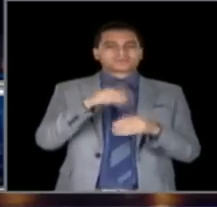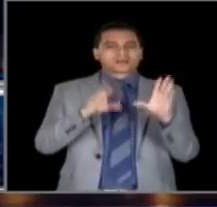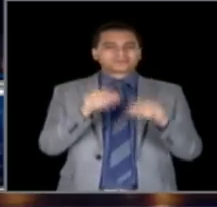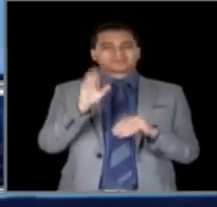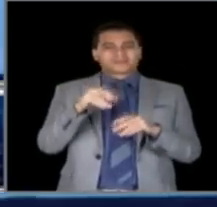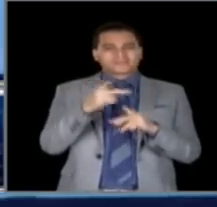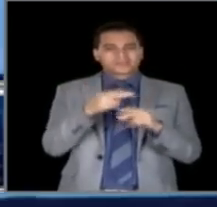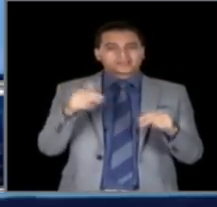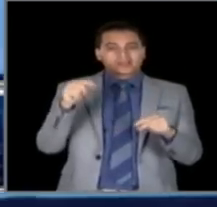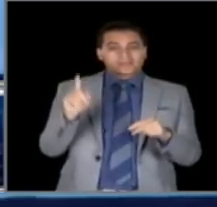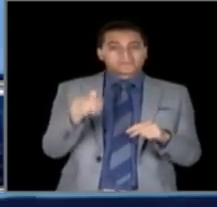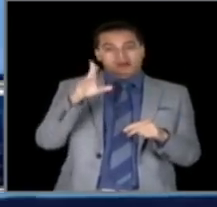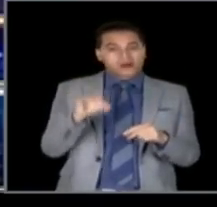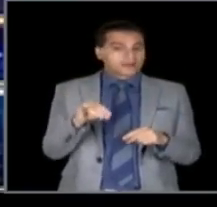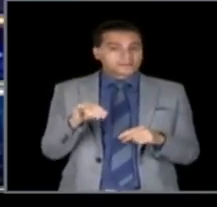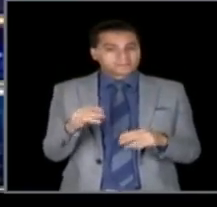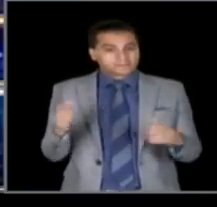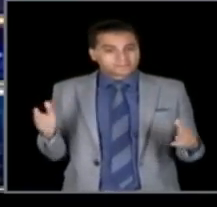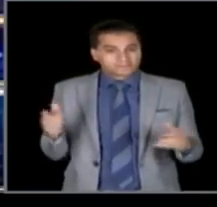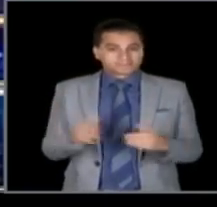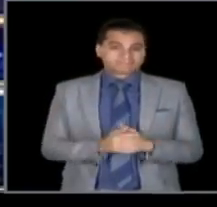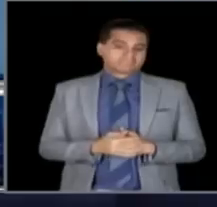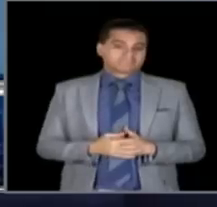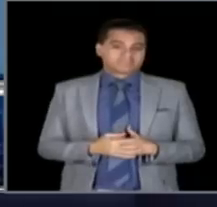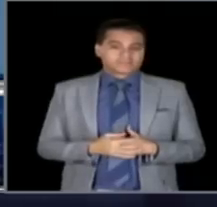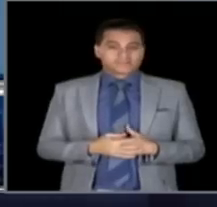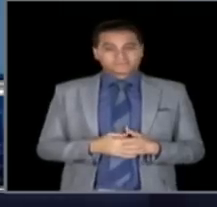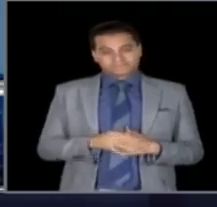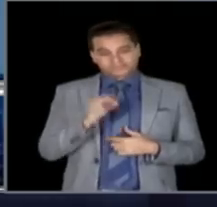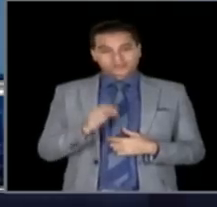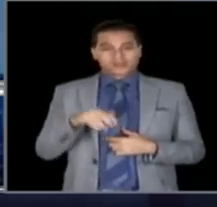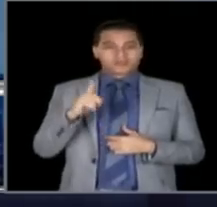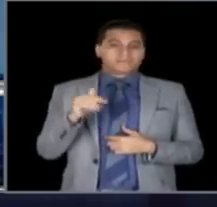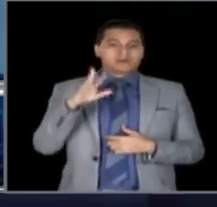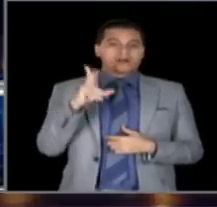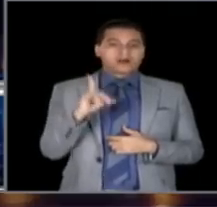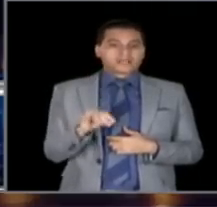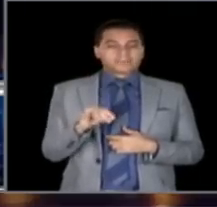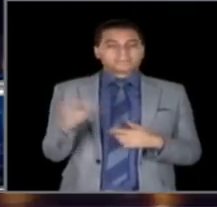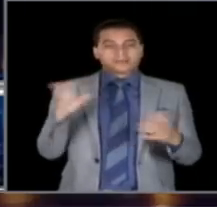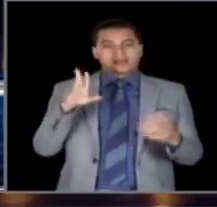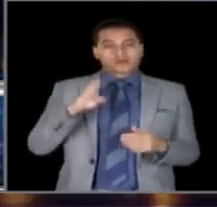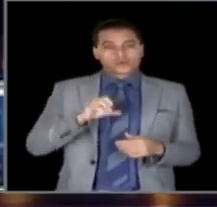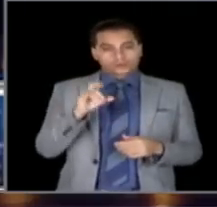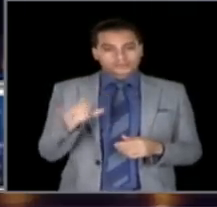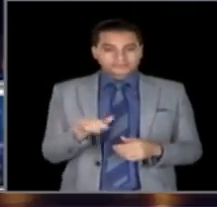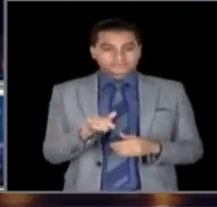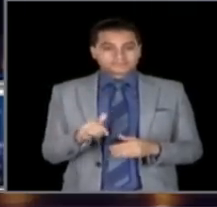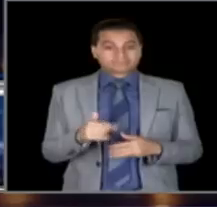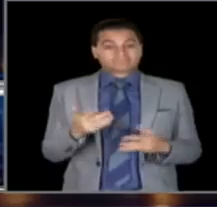تكون يا سلام إبراهيم الكون. إبراهيم الكوني يا سلام. طبعاً إبراهيم الكوني.